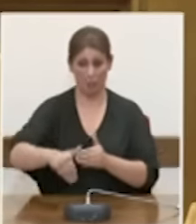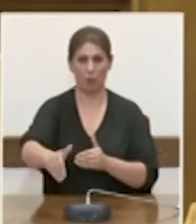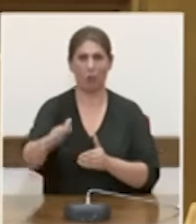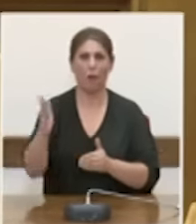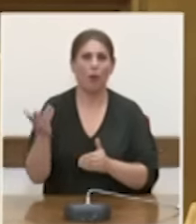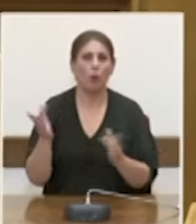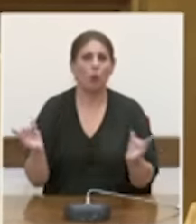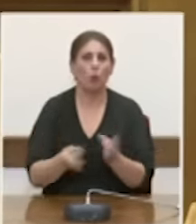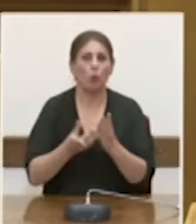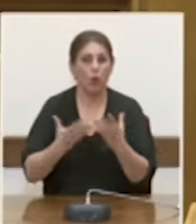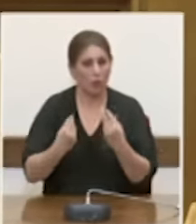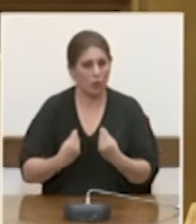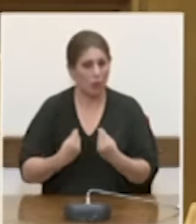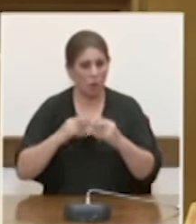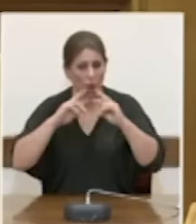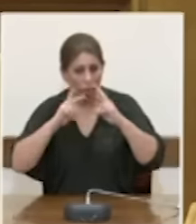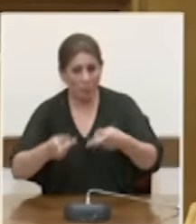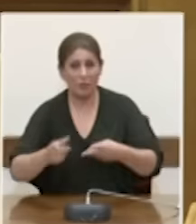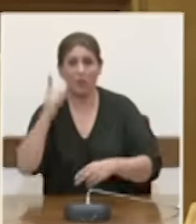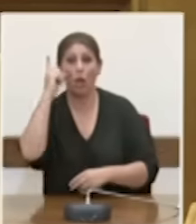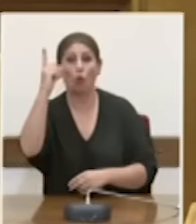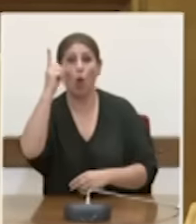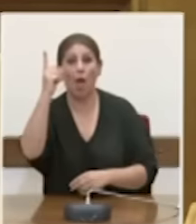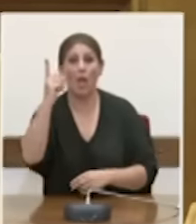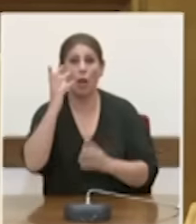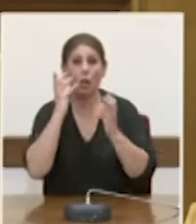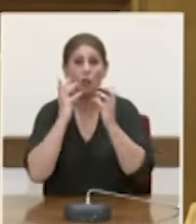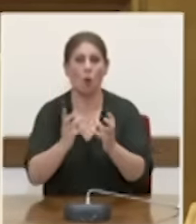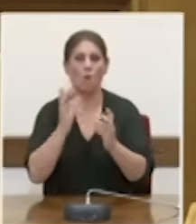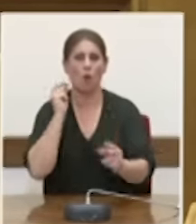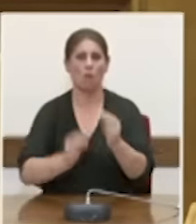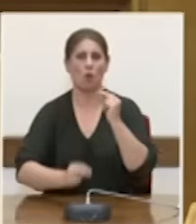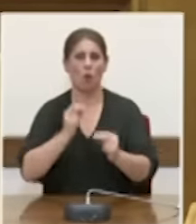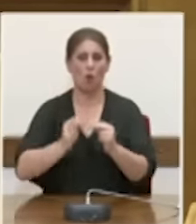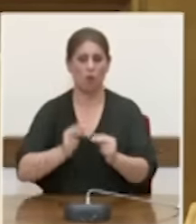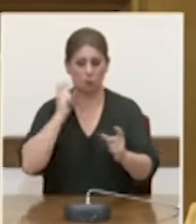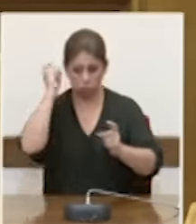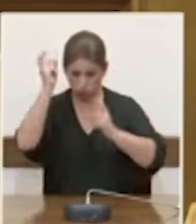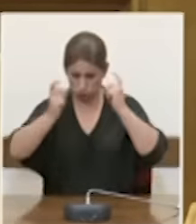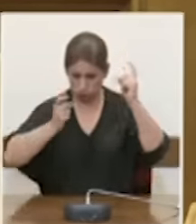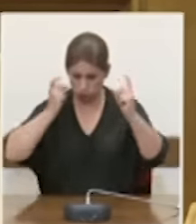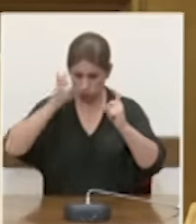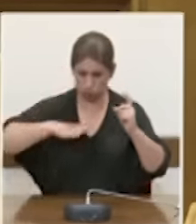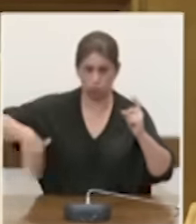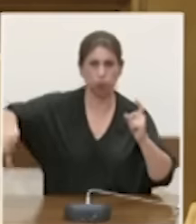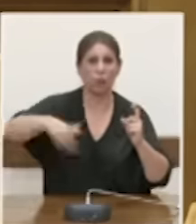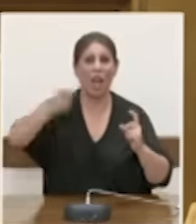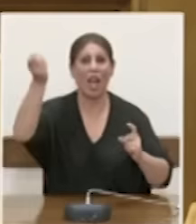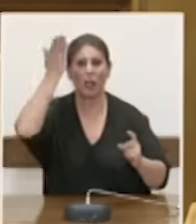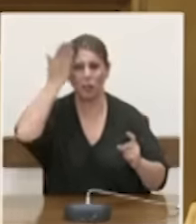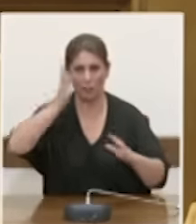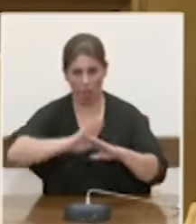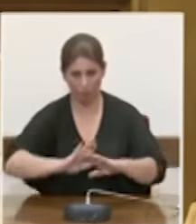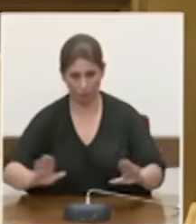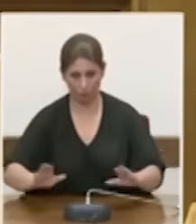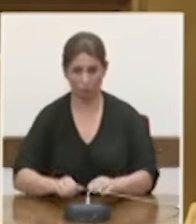απαντήσεις για το νούμερο ένα πρόβλημα που απασχολεί το λαό μας, αυτό της ακρίβειας. Μπορεί να